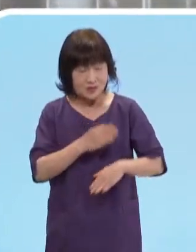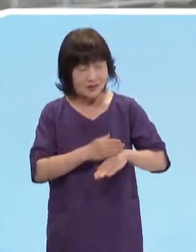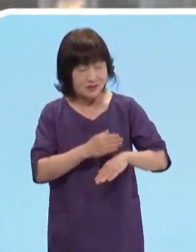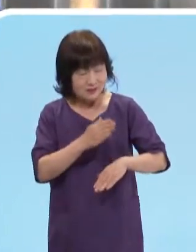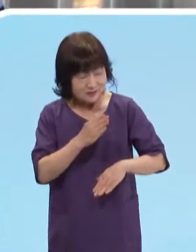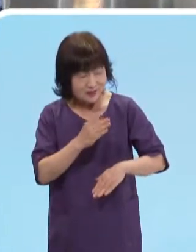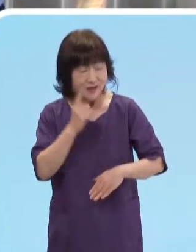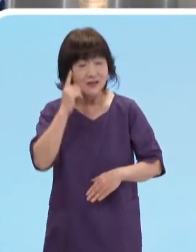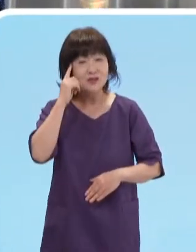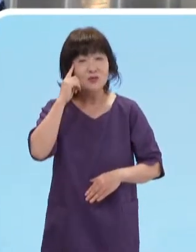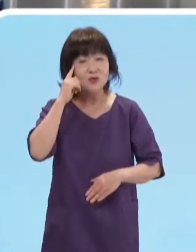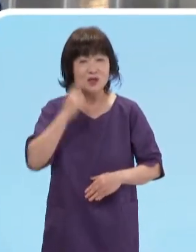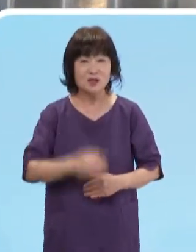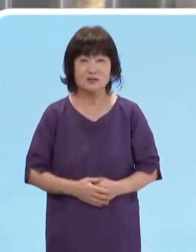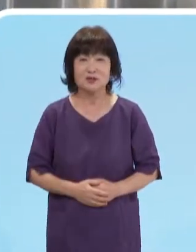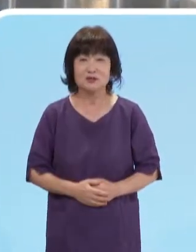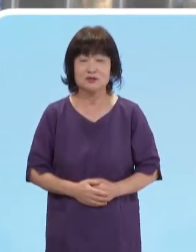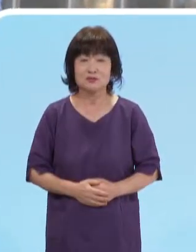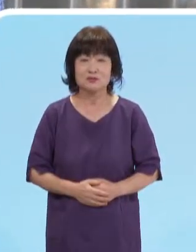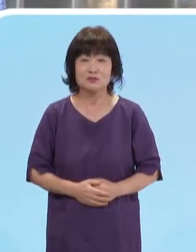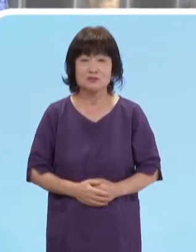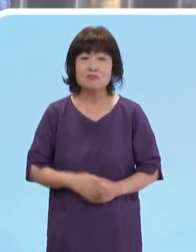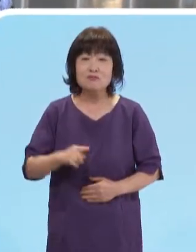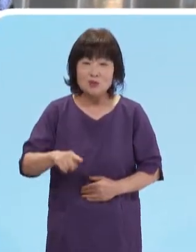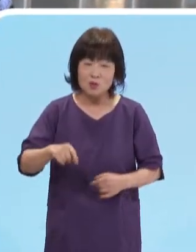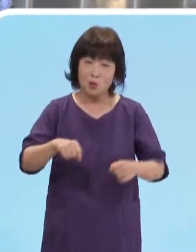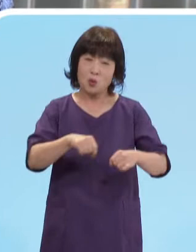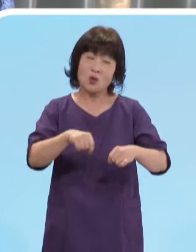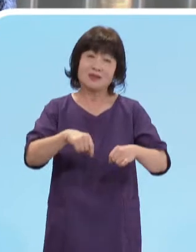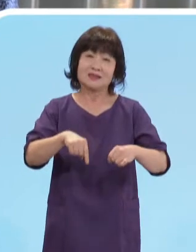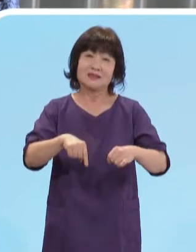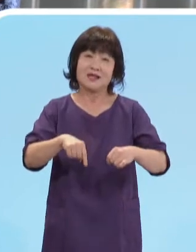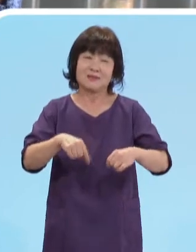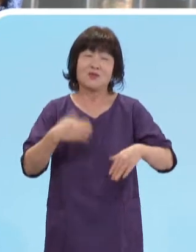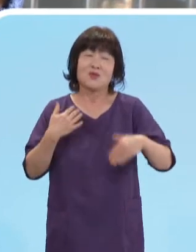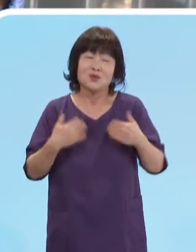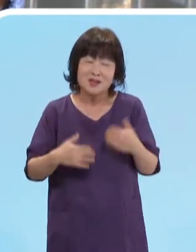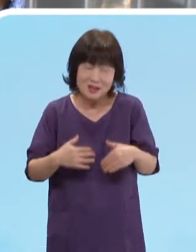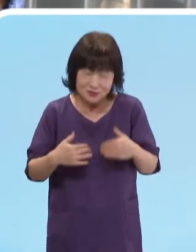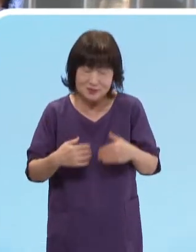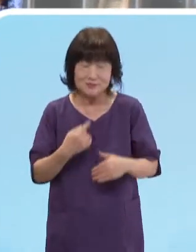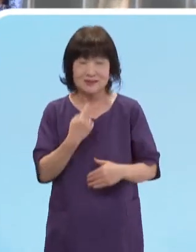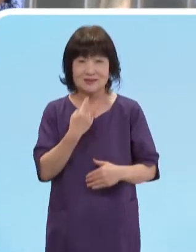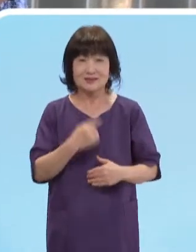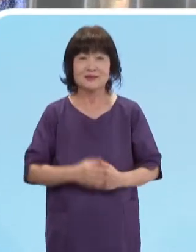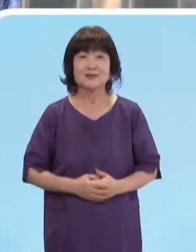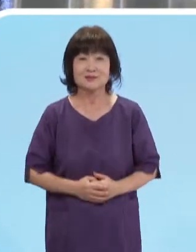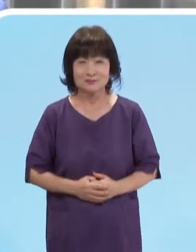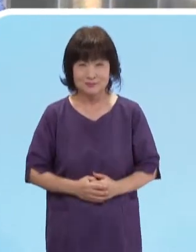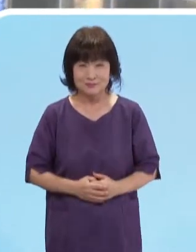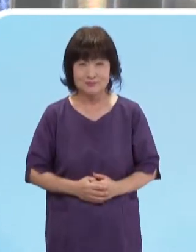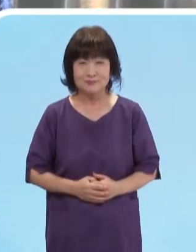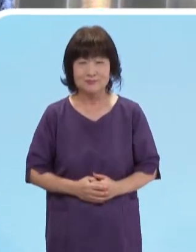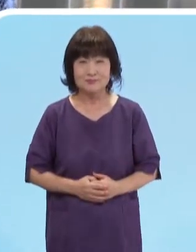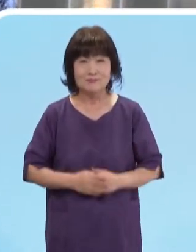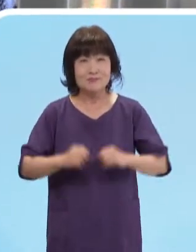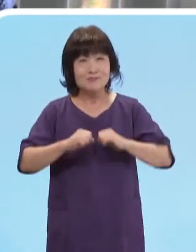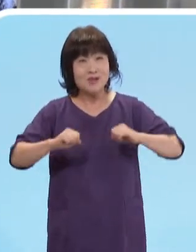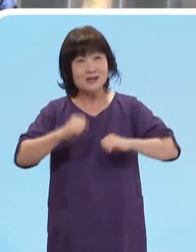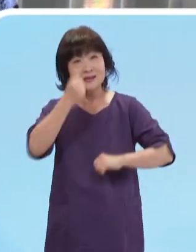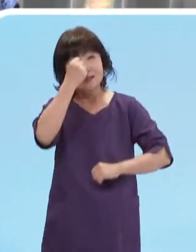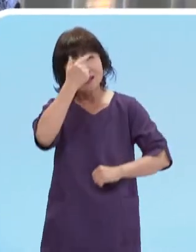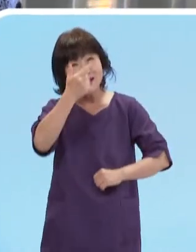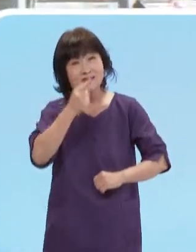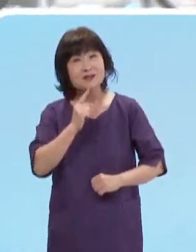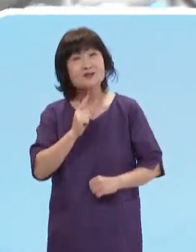たいと思ってます。うん、ね、この喫茶がね、楽しみなんです、私も。うん、生きがいってい